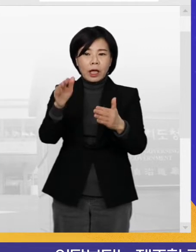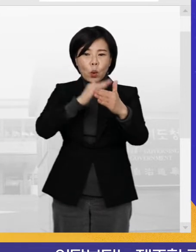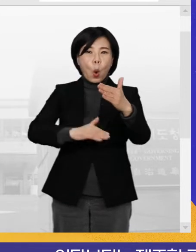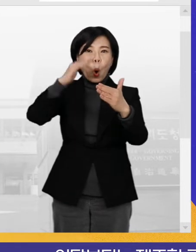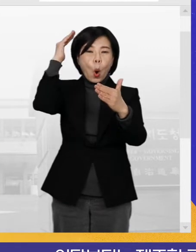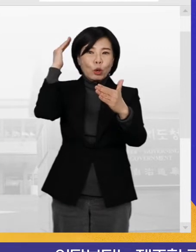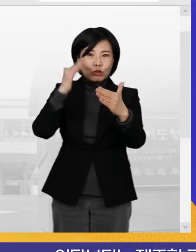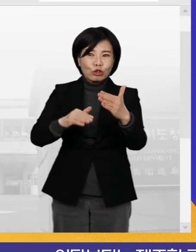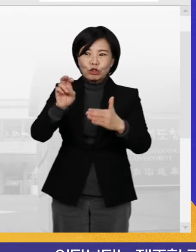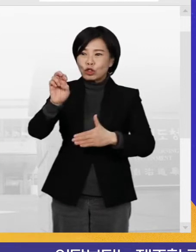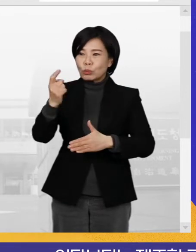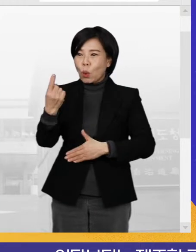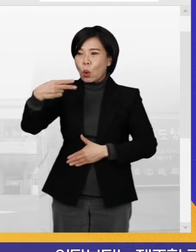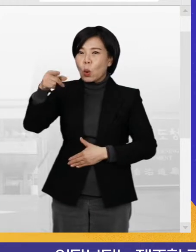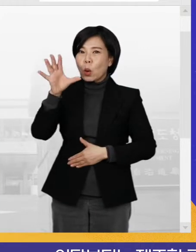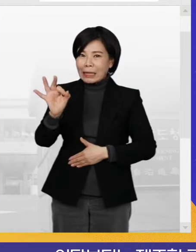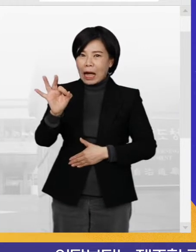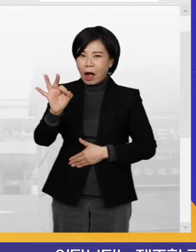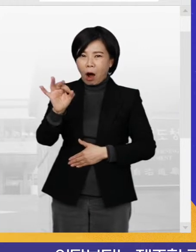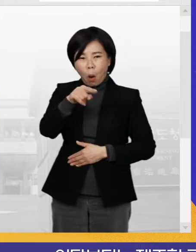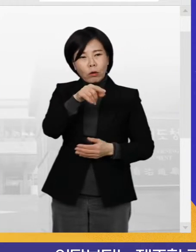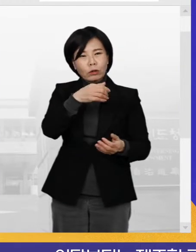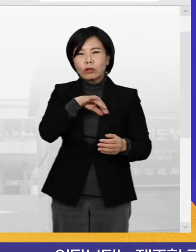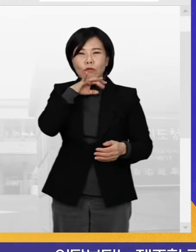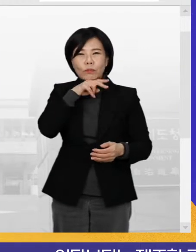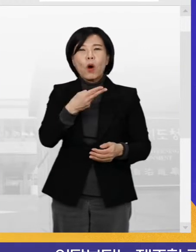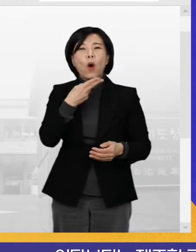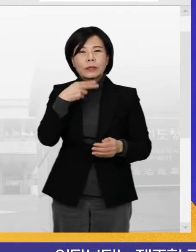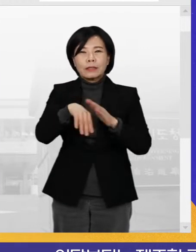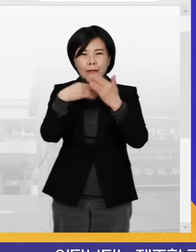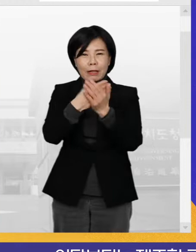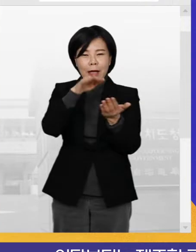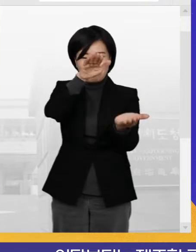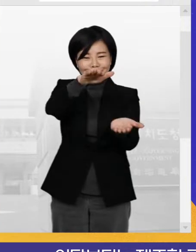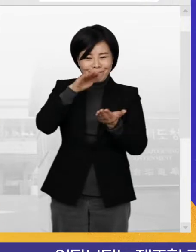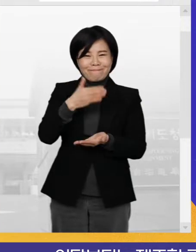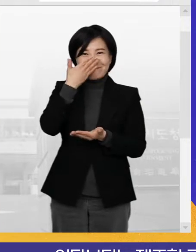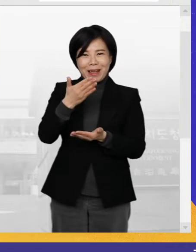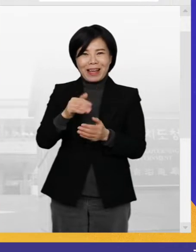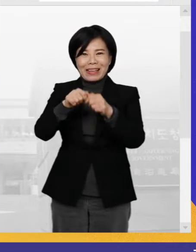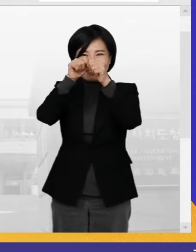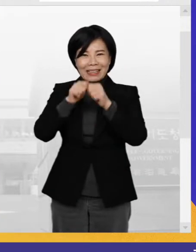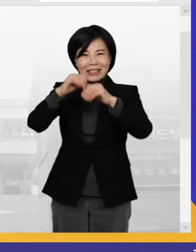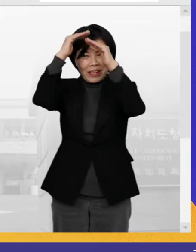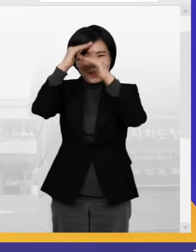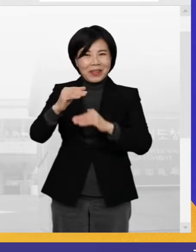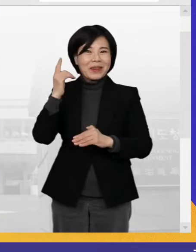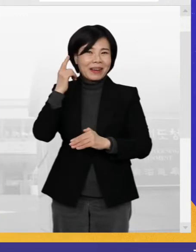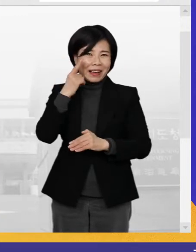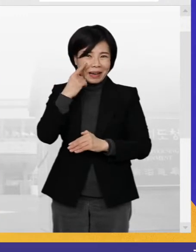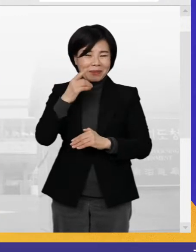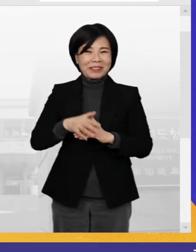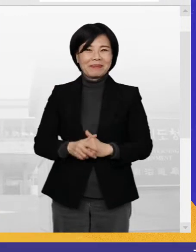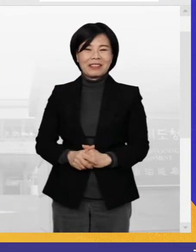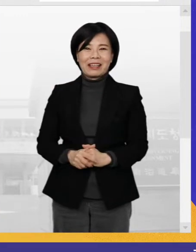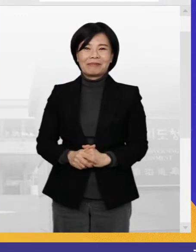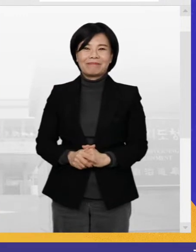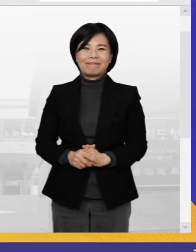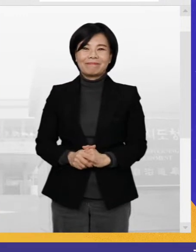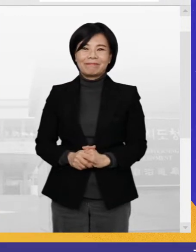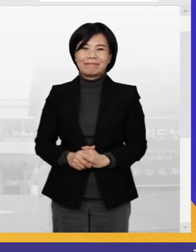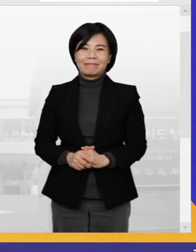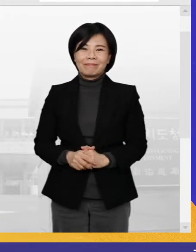제주형 공유 물류 플랫폼 모당을 통해 제약 없이 물품을 받아보실 수 있습니다. 자세한 이야기 관계자의 말 들어보시죠.